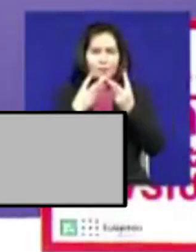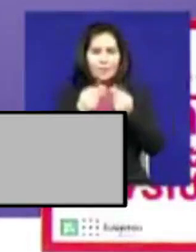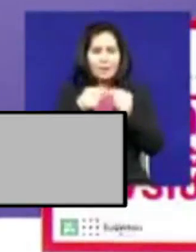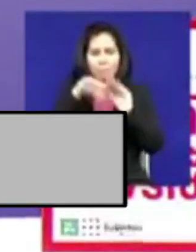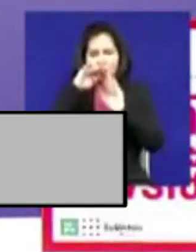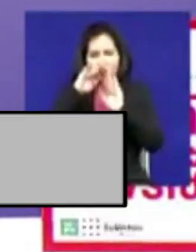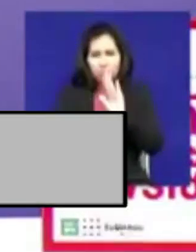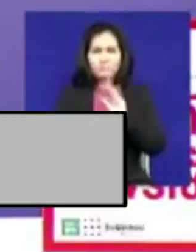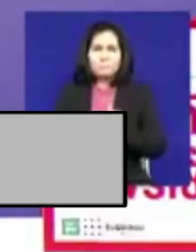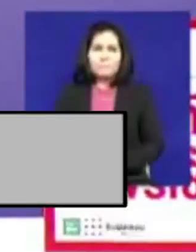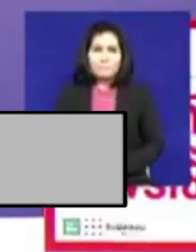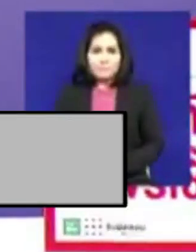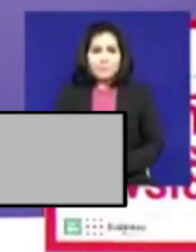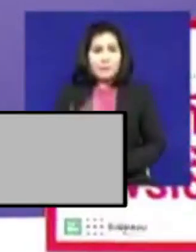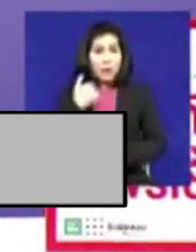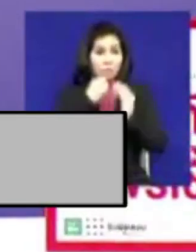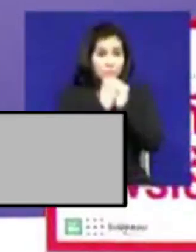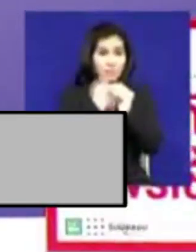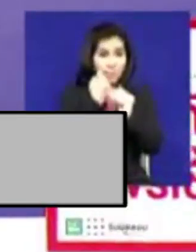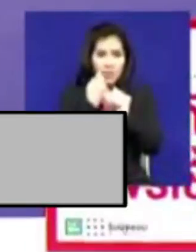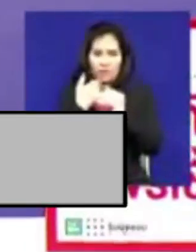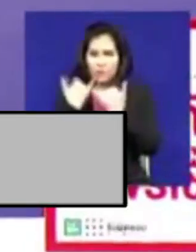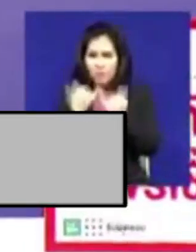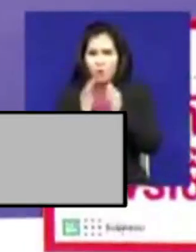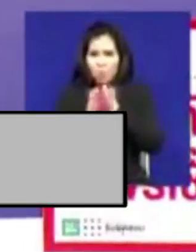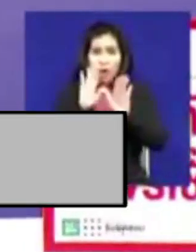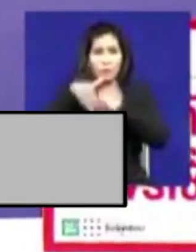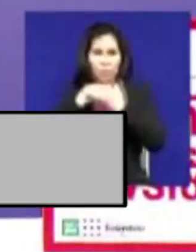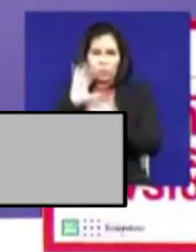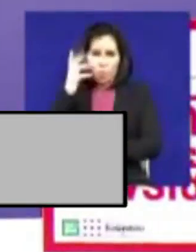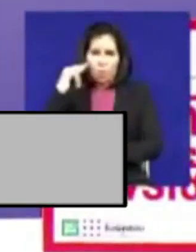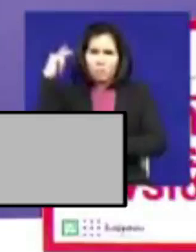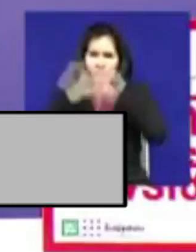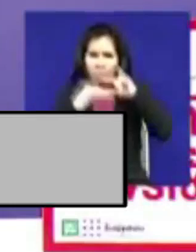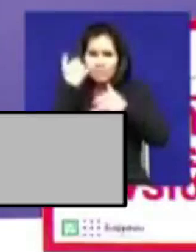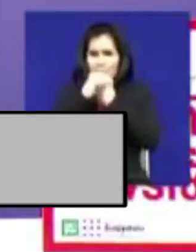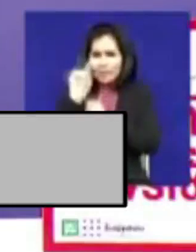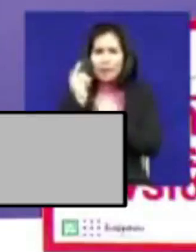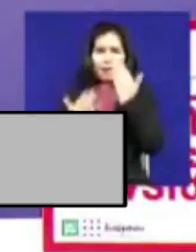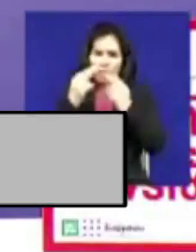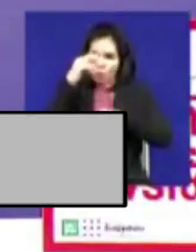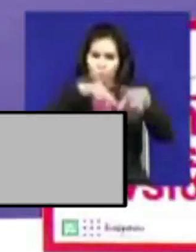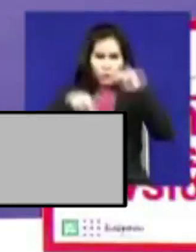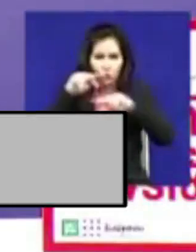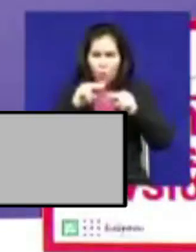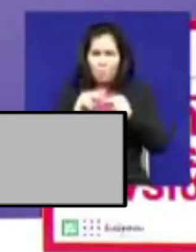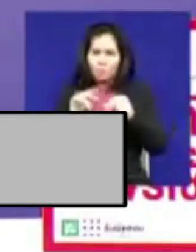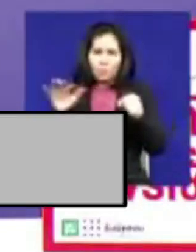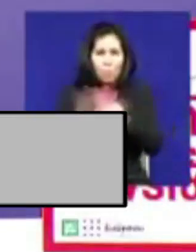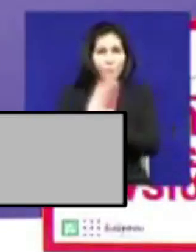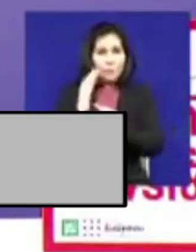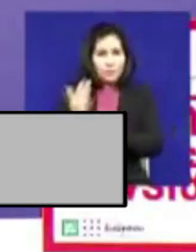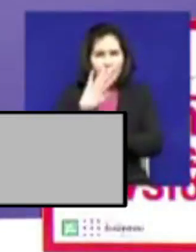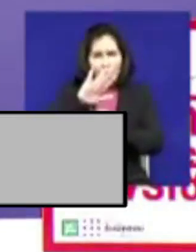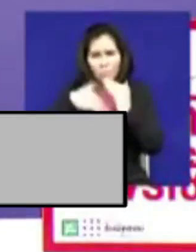าก็จะขยายนะครับในส่วนของพี่น้องประชาชนนะครับไม่ว่าจะเดินทางมาจากประเทศไหนก็ตามทางด้านนี้เนี่ยหากมีอาการป่ว